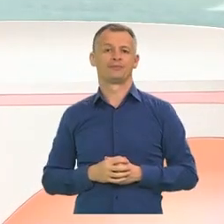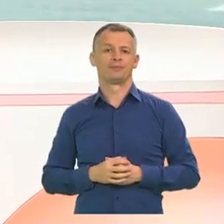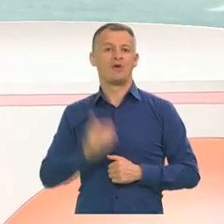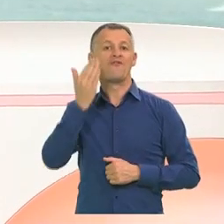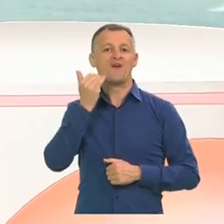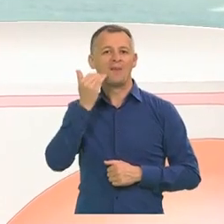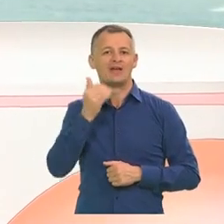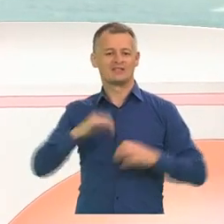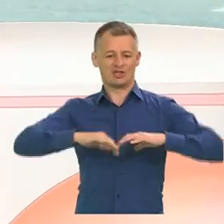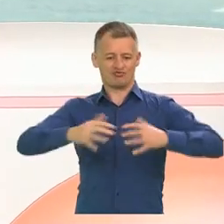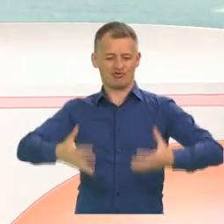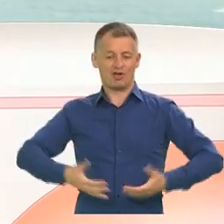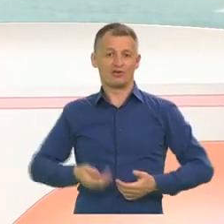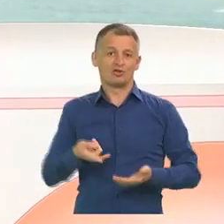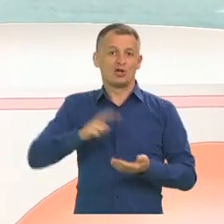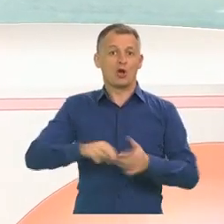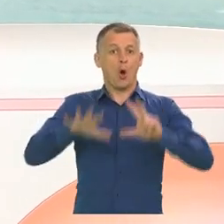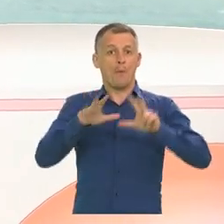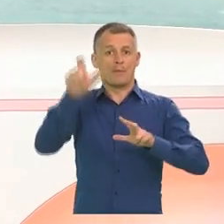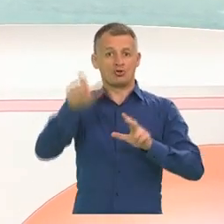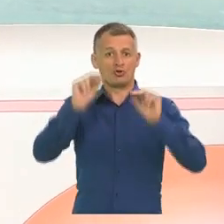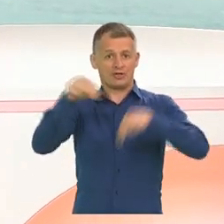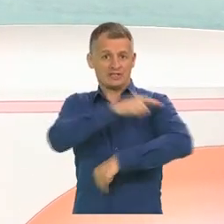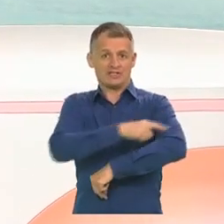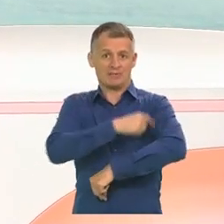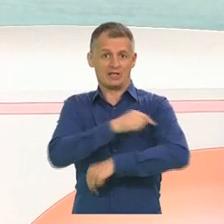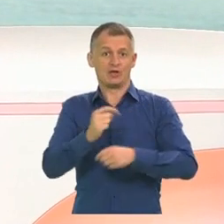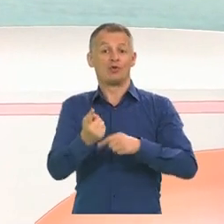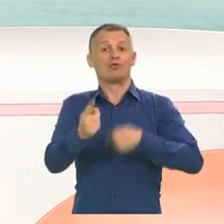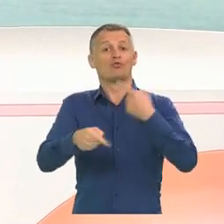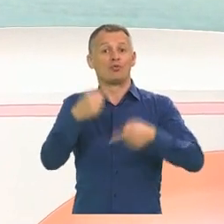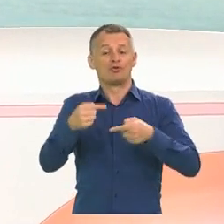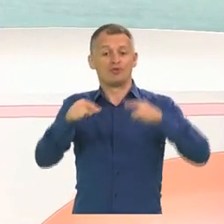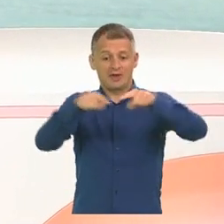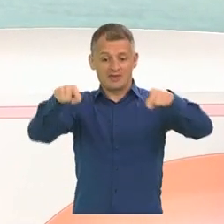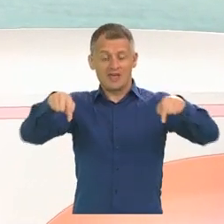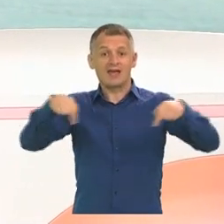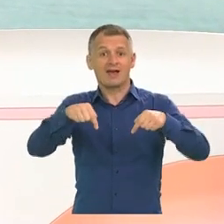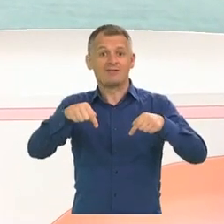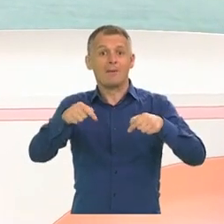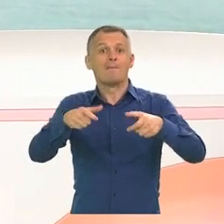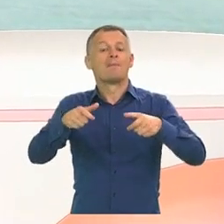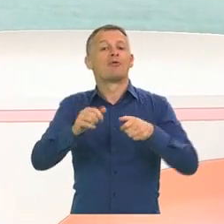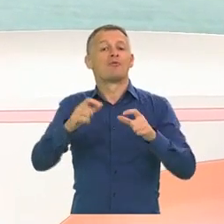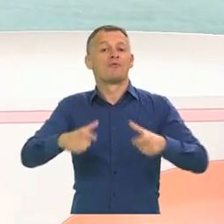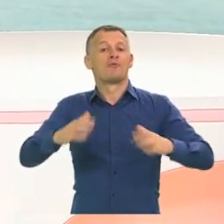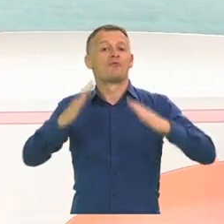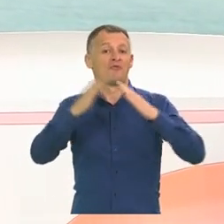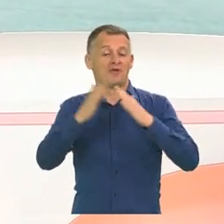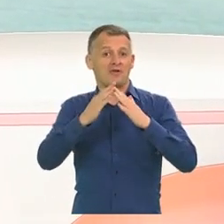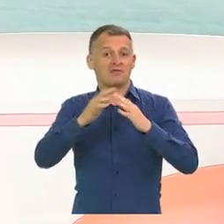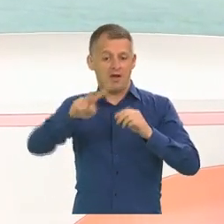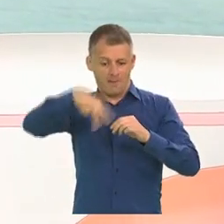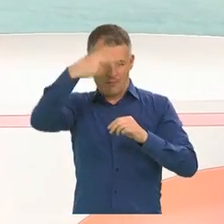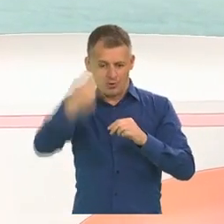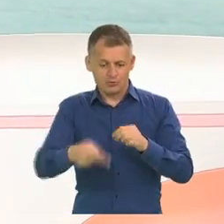O femeie însărcinată și alte 8 persoane au ajuns la spital după ce terasa unei vile s-a prăbușit sub greutatea lor. Cu toții făceau poze la